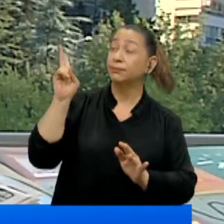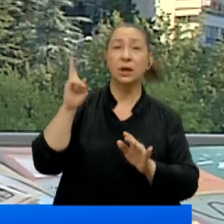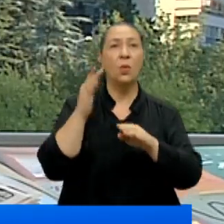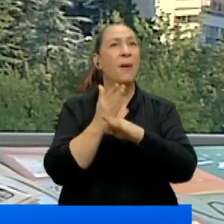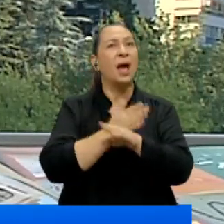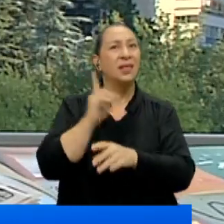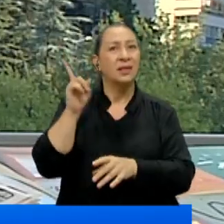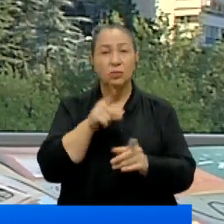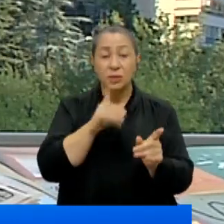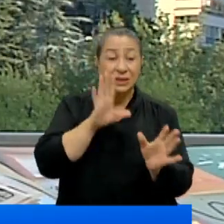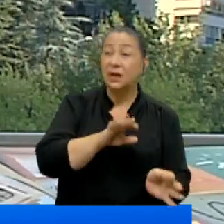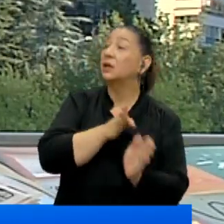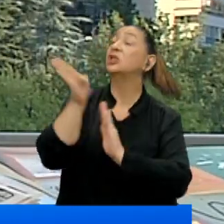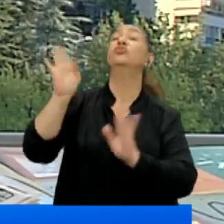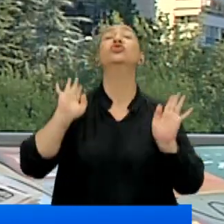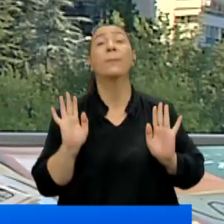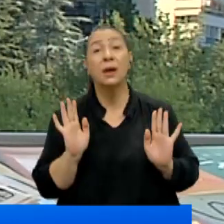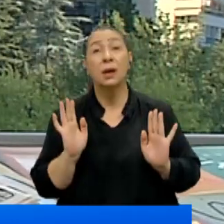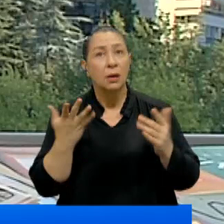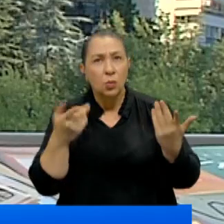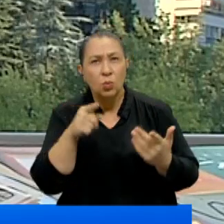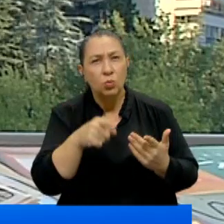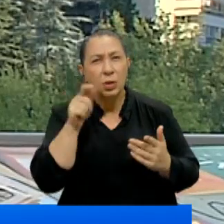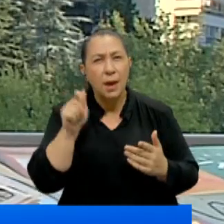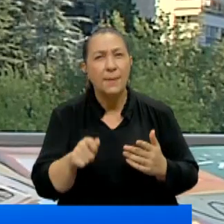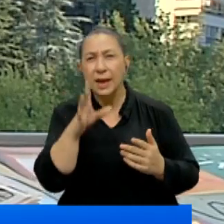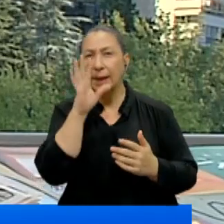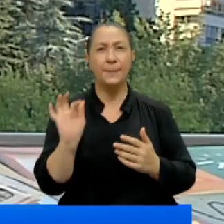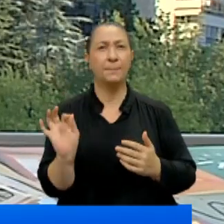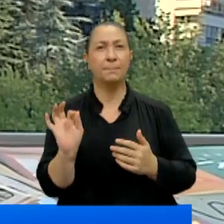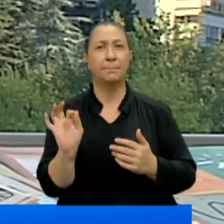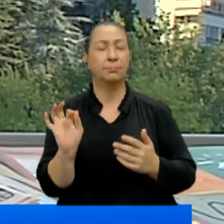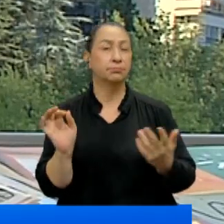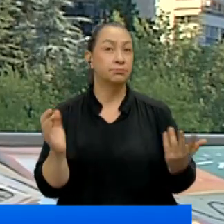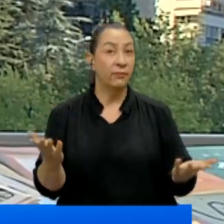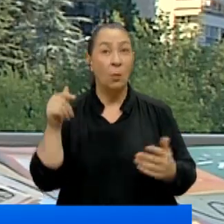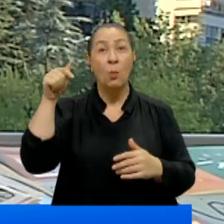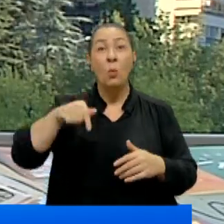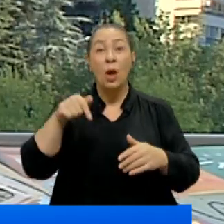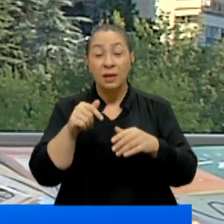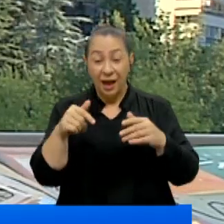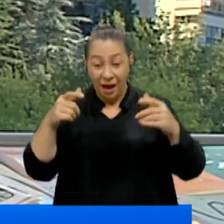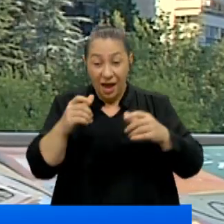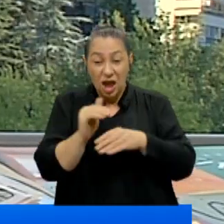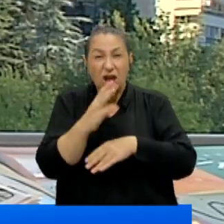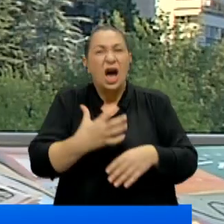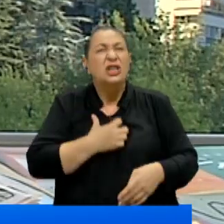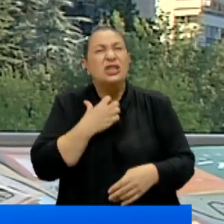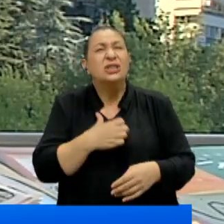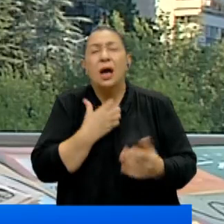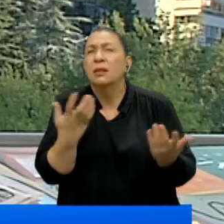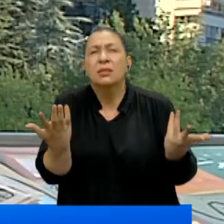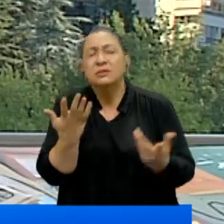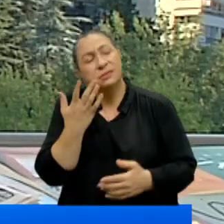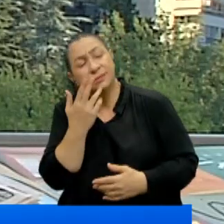bu insanlık dramı hiç uğramayacak mı? Peki bunu yaratanlar kimler? Ve burada yaşanılan acıya